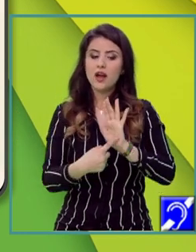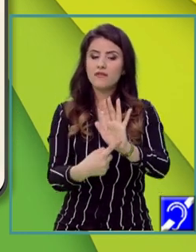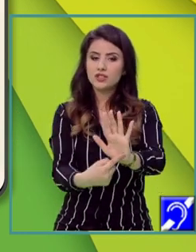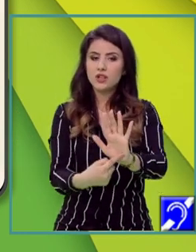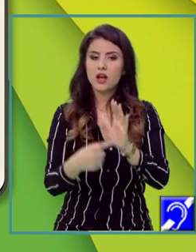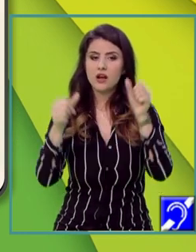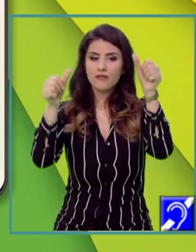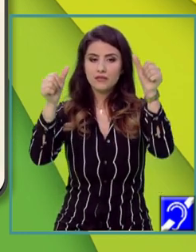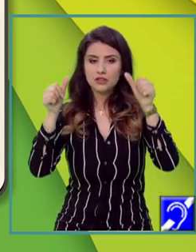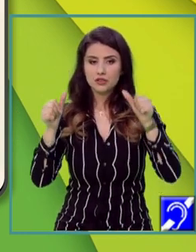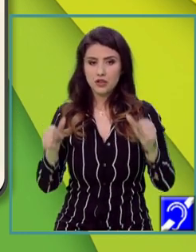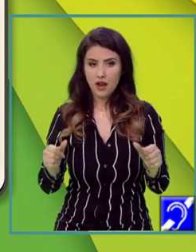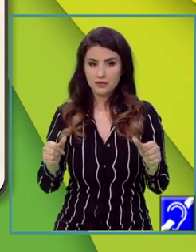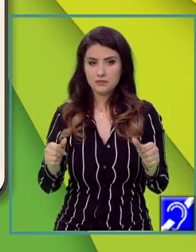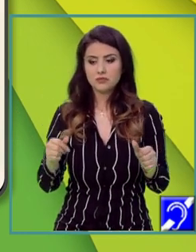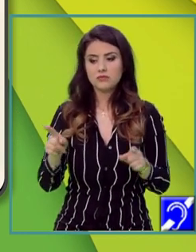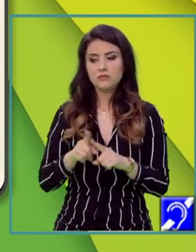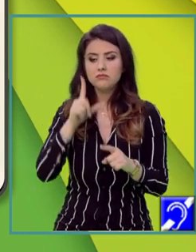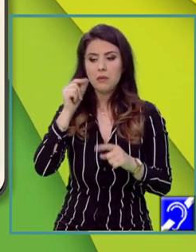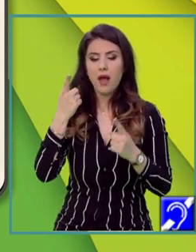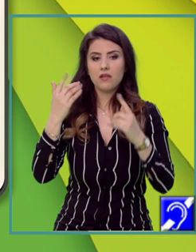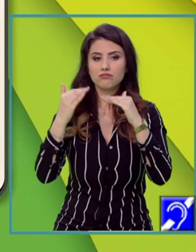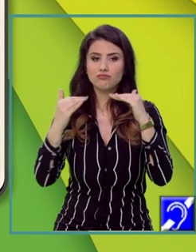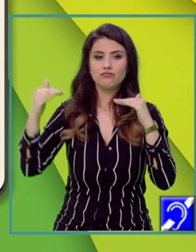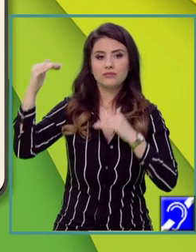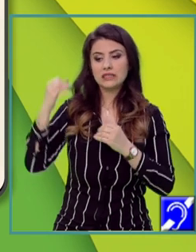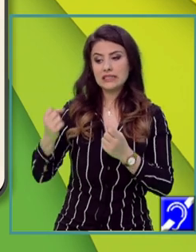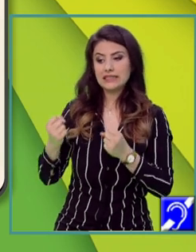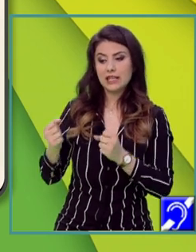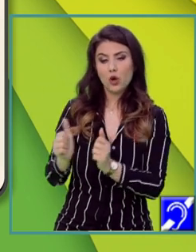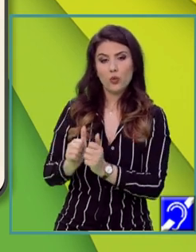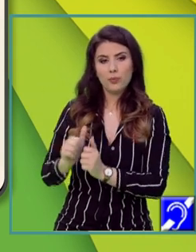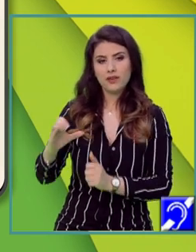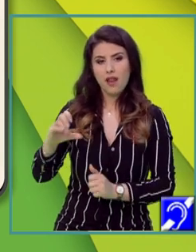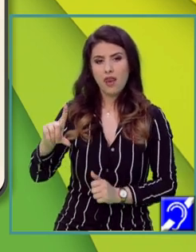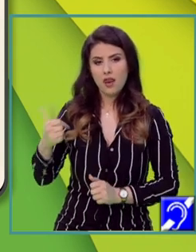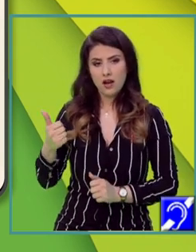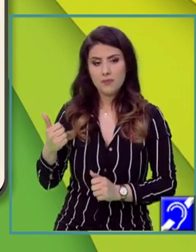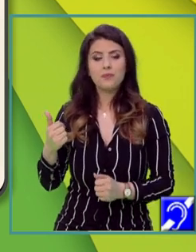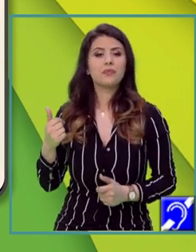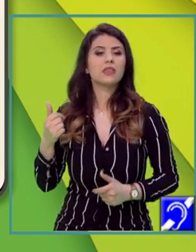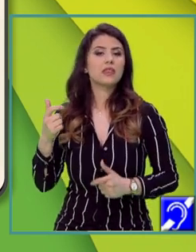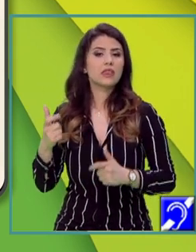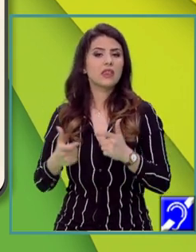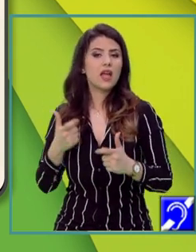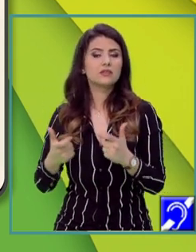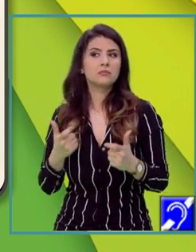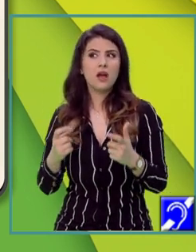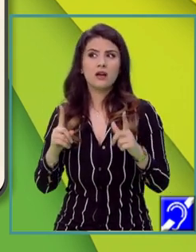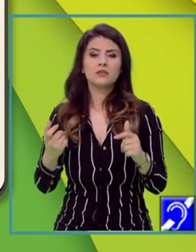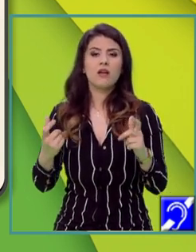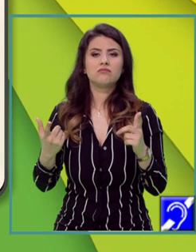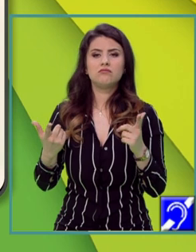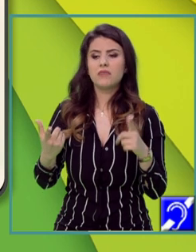superior soția bărbatului care îi ține la o lecție despre relativismului campion și intuitionismul